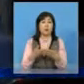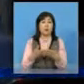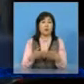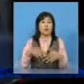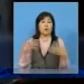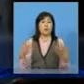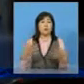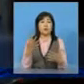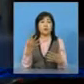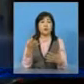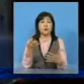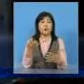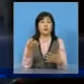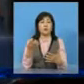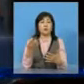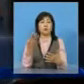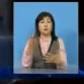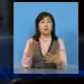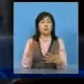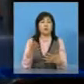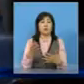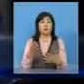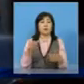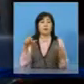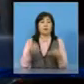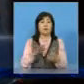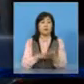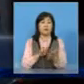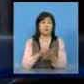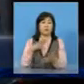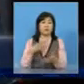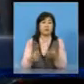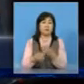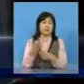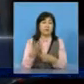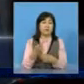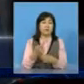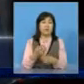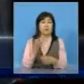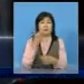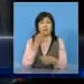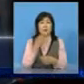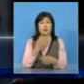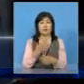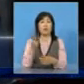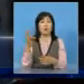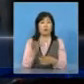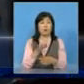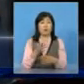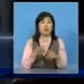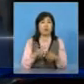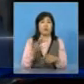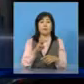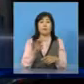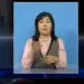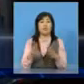более 4000, например, правонарушений было выявлено совершенных несовершеннолетними. Но, однако, эти меры, они